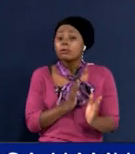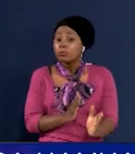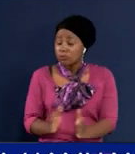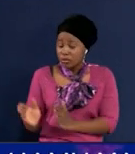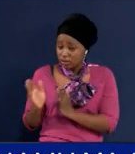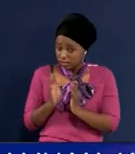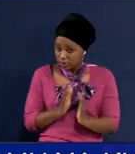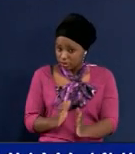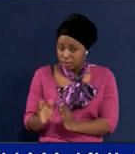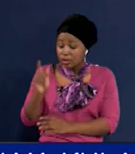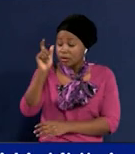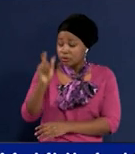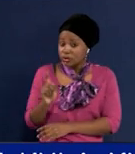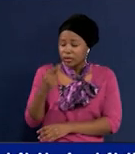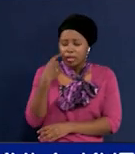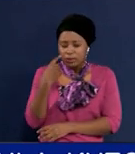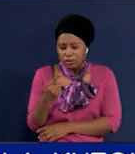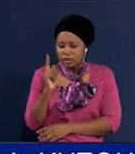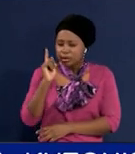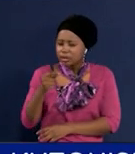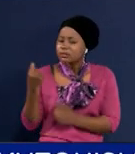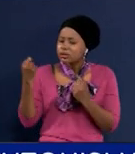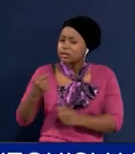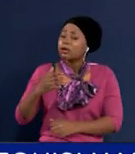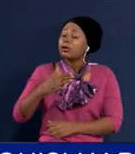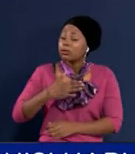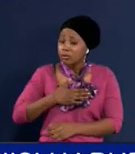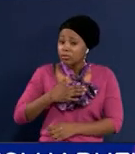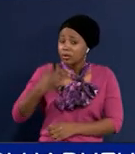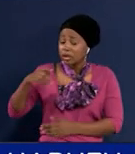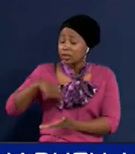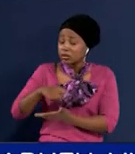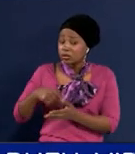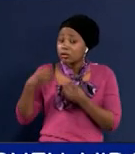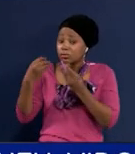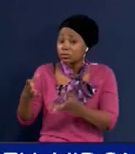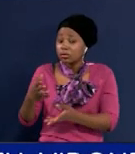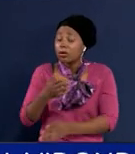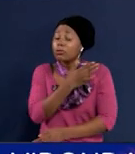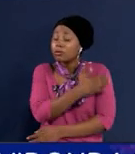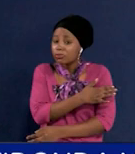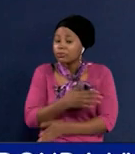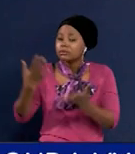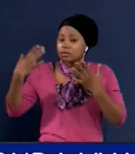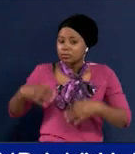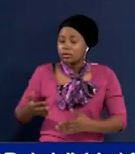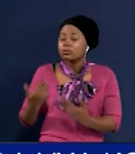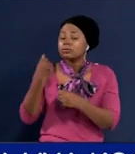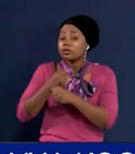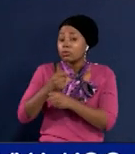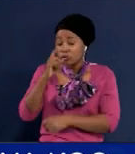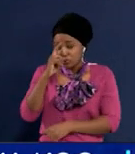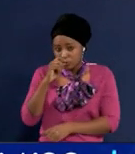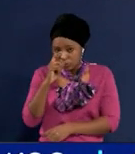utaratibu wa mtu anayeona kabisa ana shida ya kupumua aweze kwenda kwenye kituo cha kutolea huduma za afya ili kuchunguzwa.